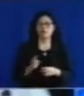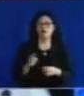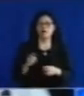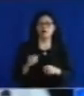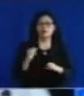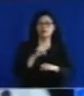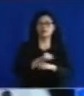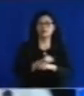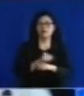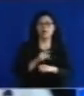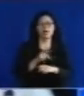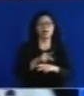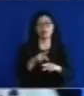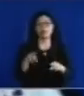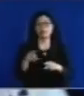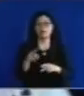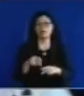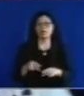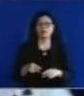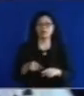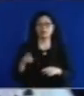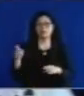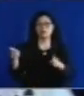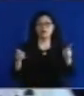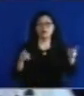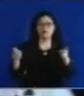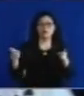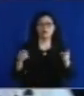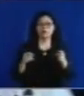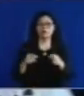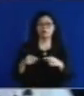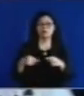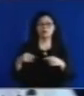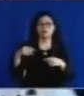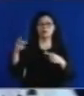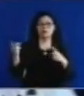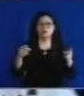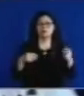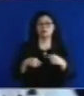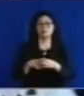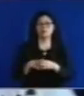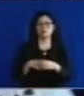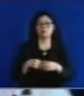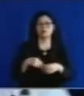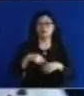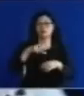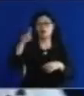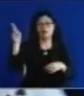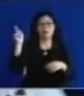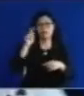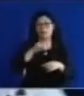Karangmalang, Buaji Bowen tahu pojoknya, pojoknya Keluwut tahu, pojoknya Losari tahu, pojoknya Caper tahu, pojoknya Ciremok tahu, Bumi Ayu tahu. Jadi kami sudah